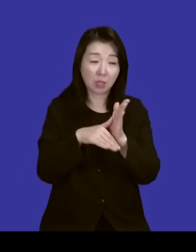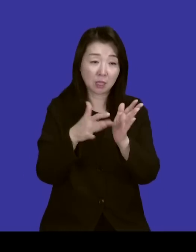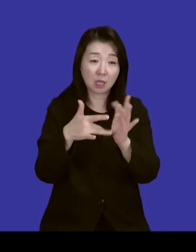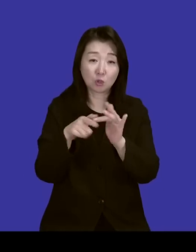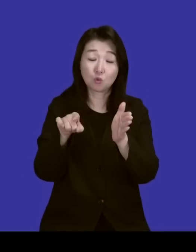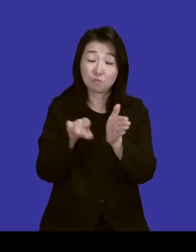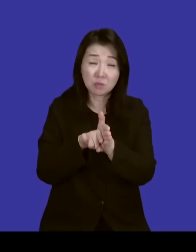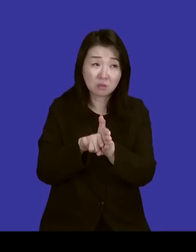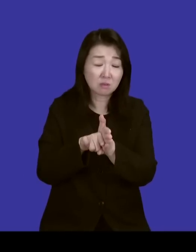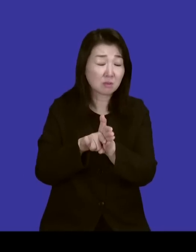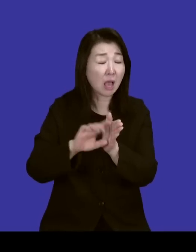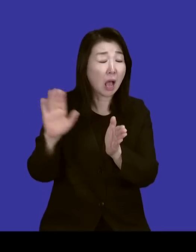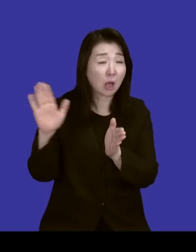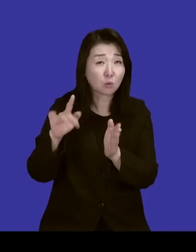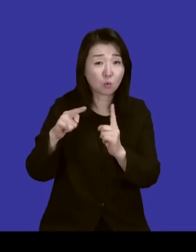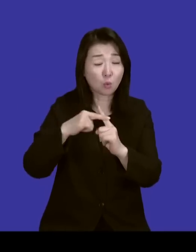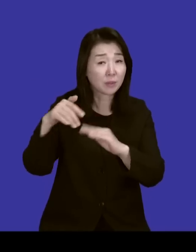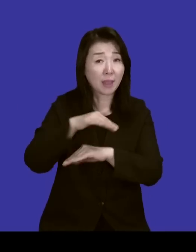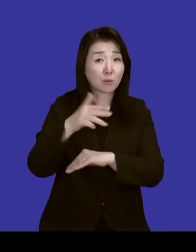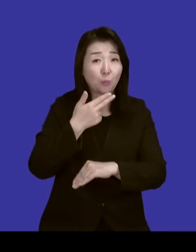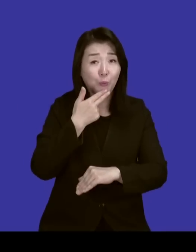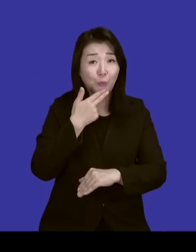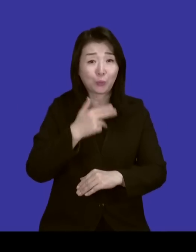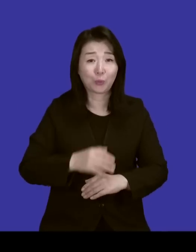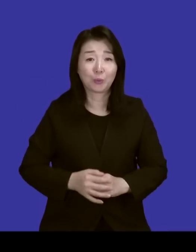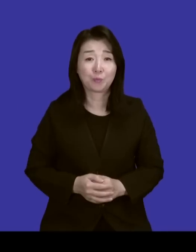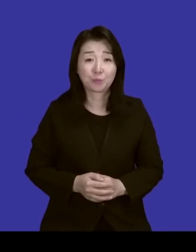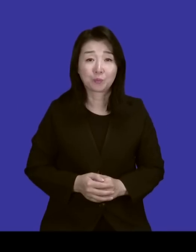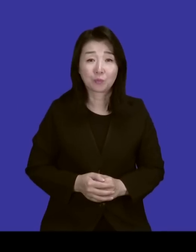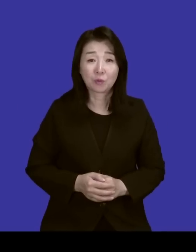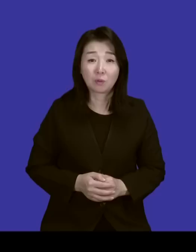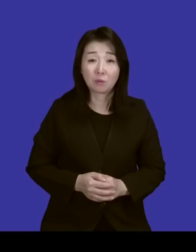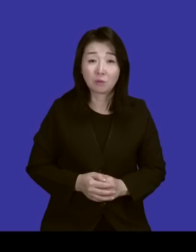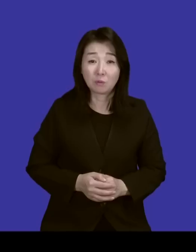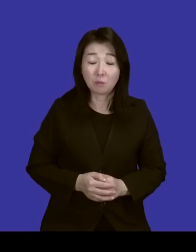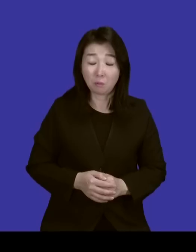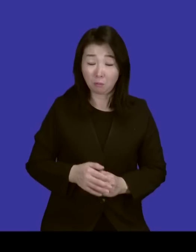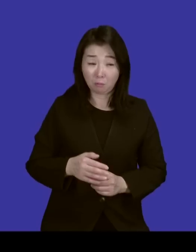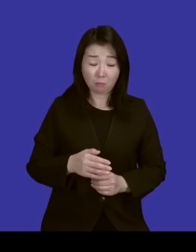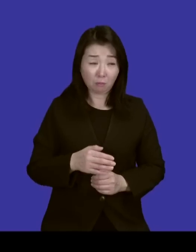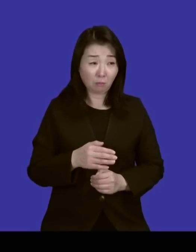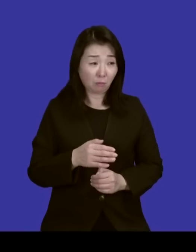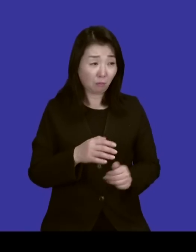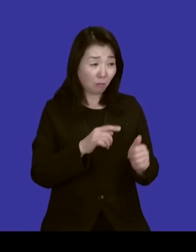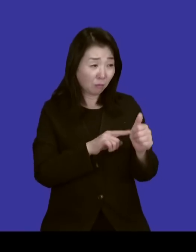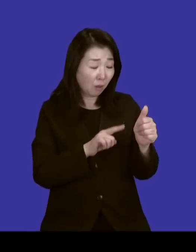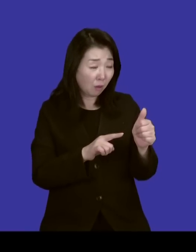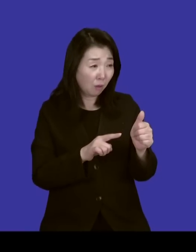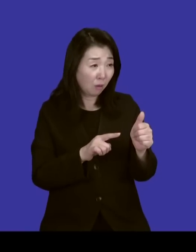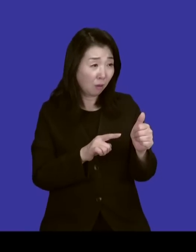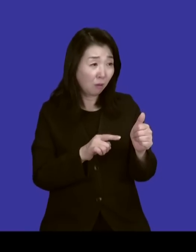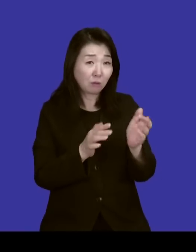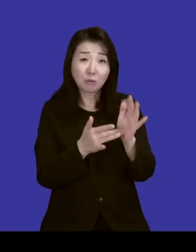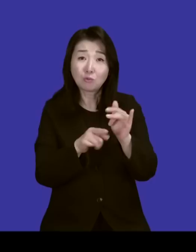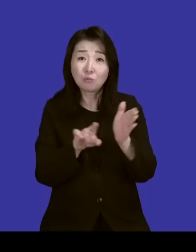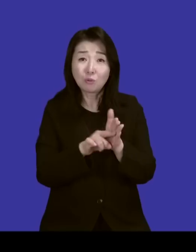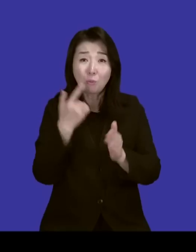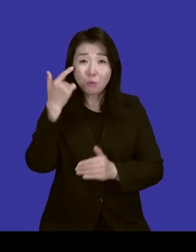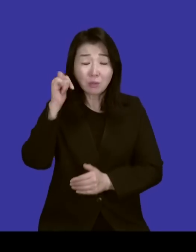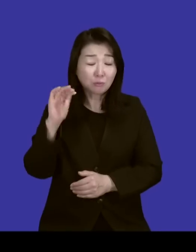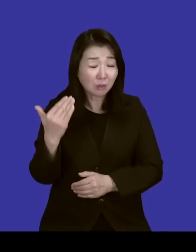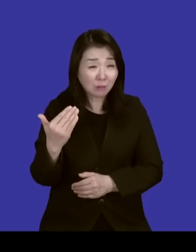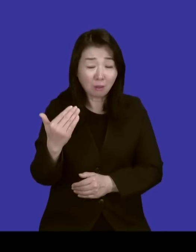안 나갔으니까 예. 뭐 동원이가 예수 믿는데 예. 목사 됐대. 굉장히